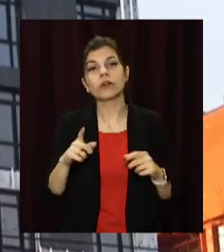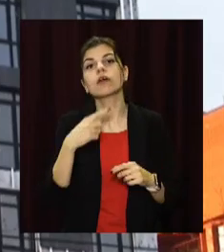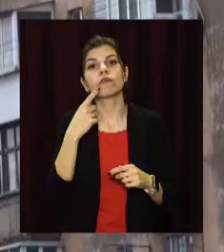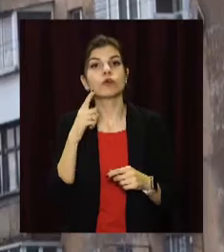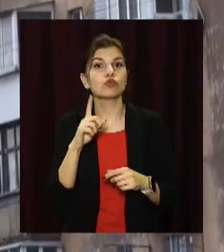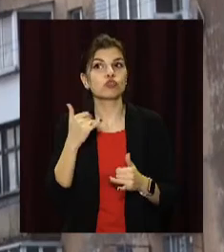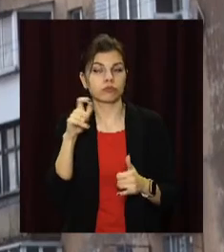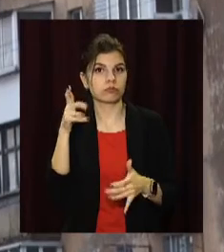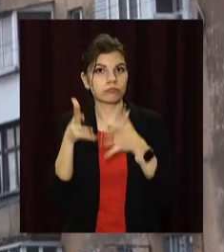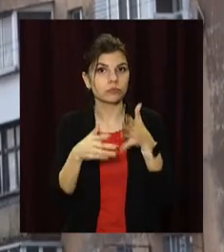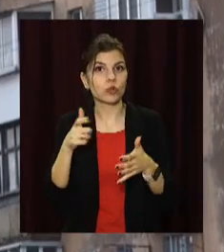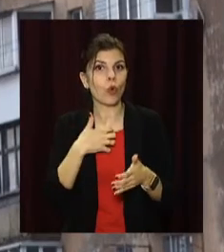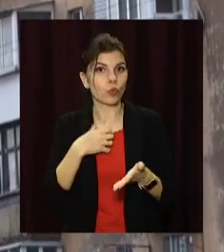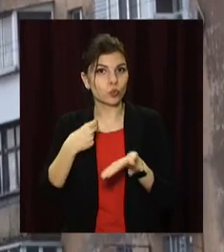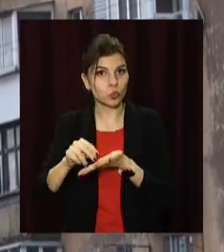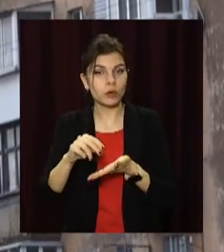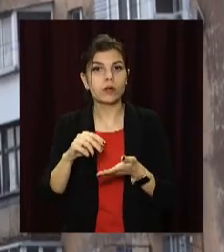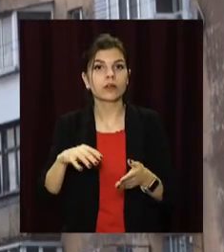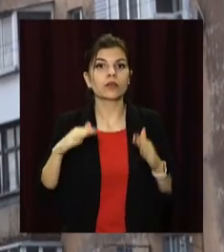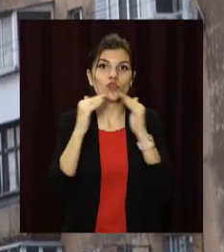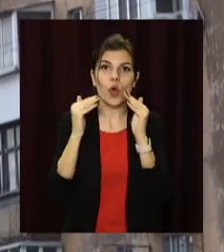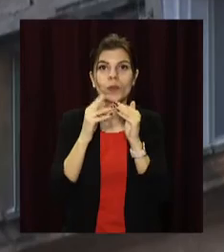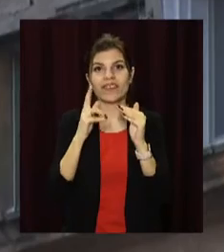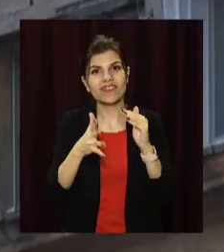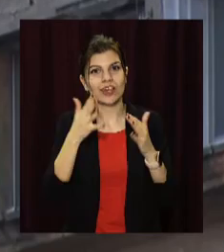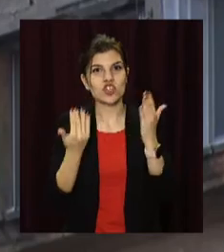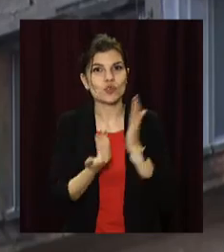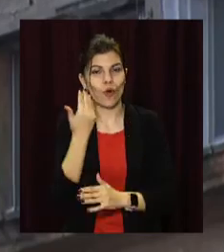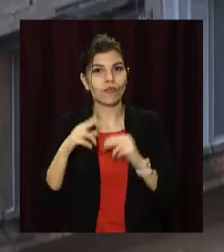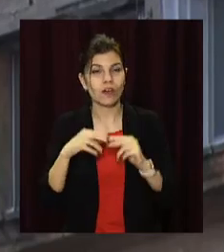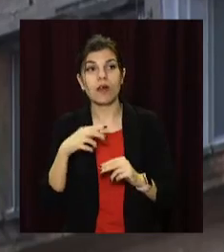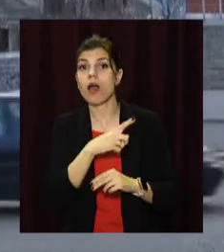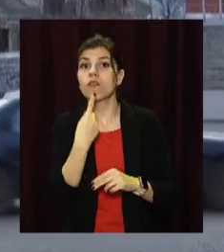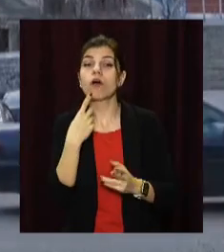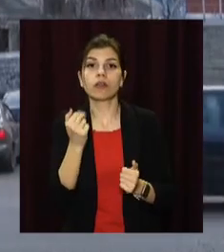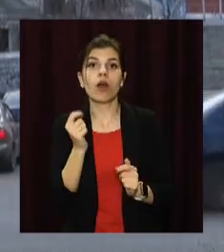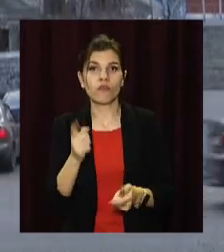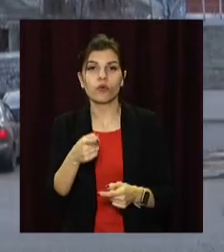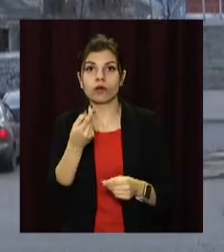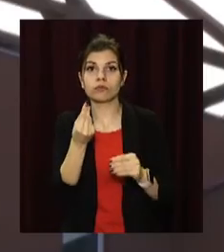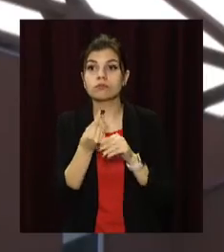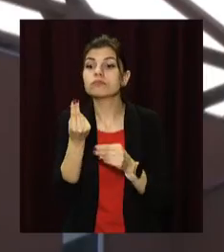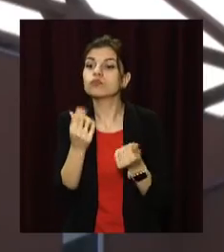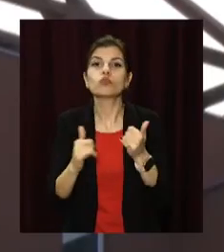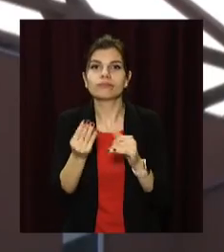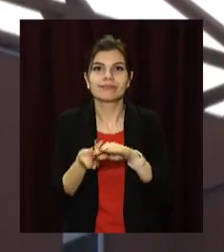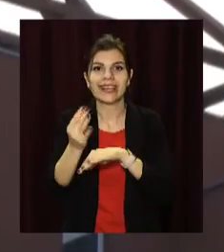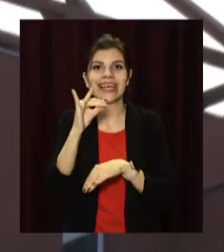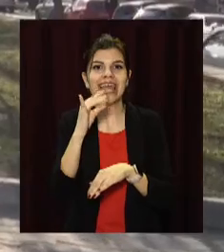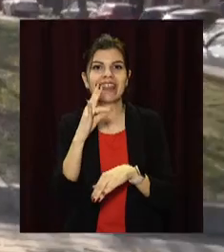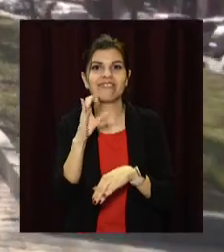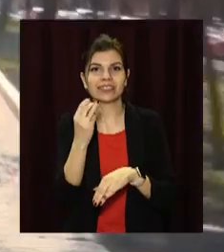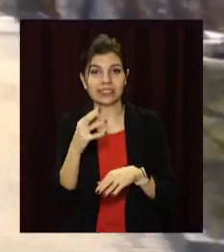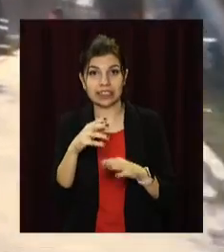великий попит. За словами фахівців, нерухомість наразі найбільш надійний варіант для інвестицій. Тож людей, які прагнуть